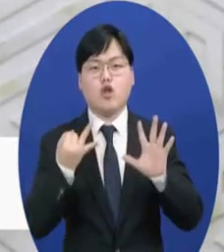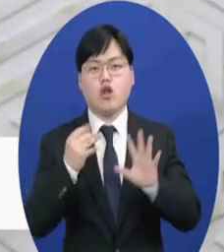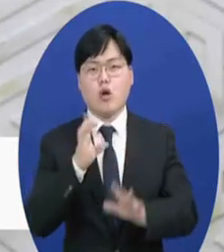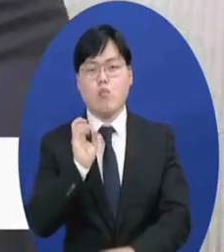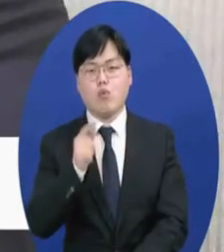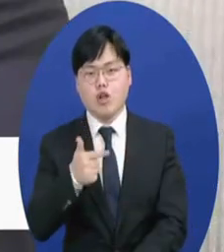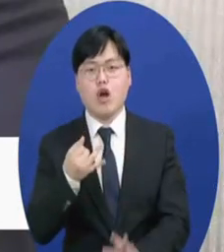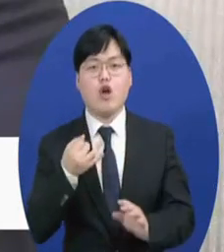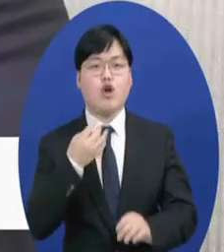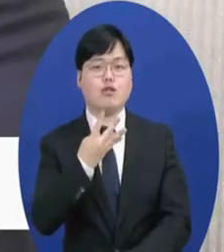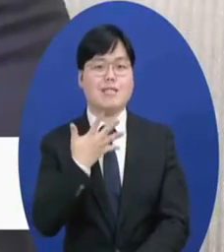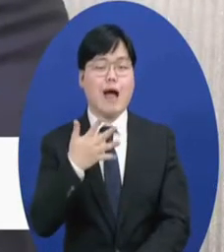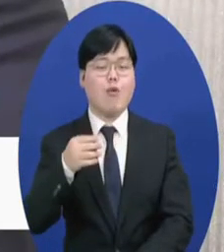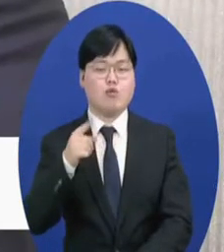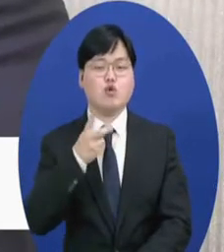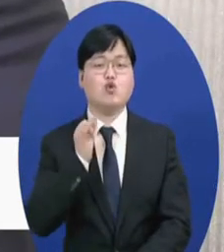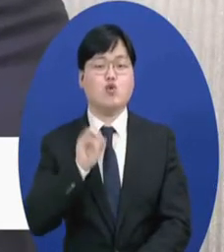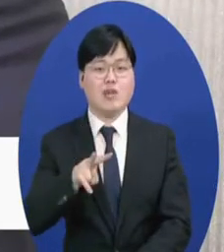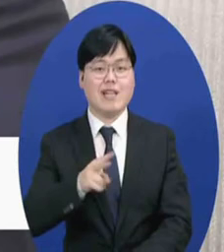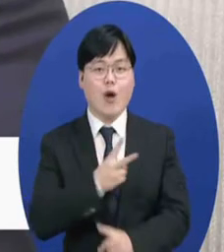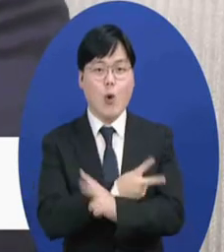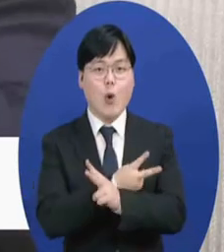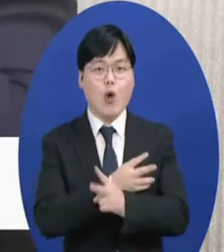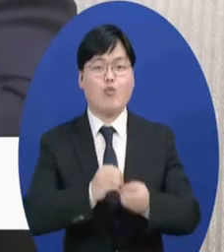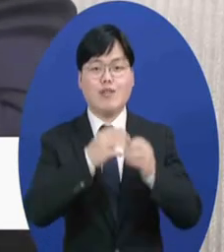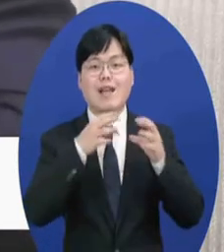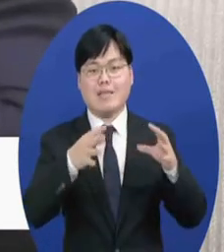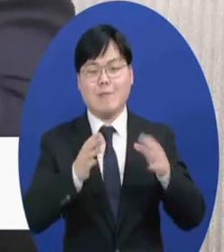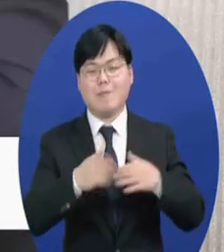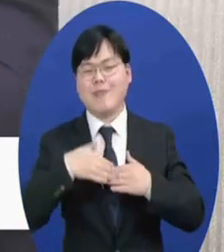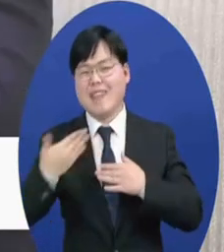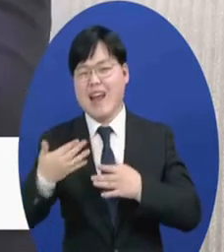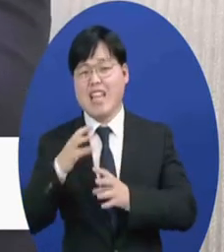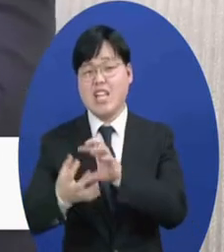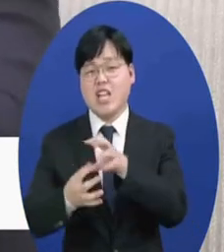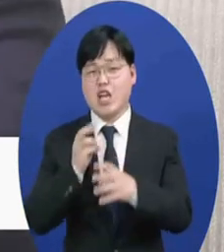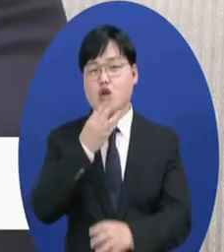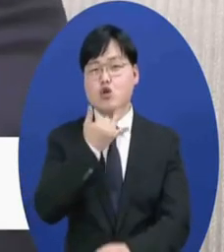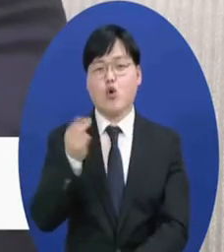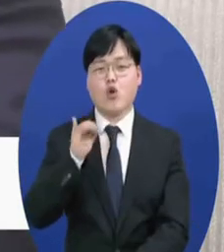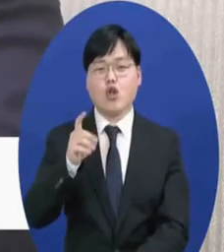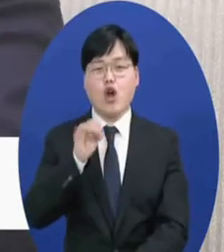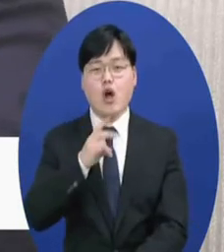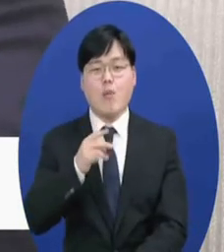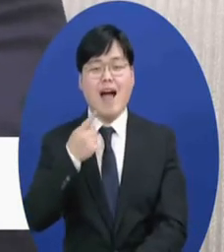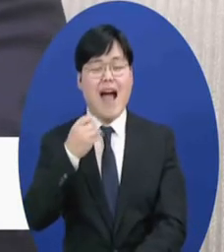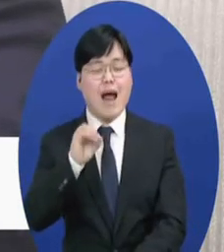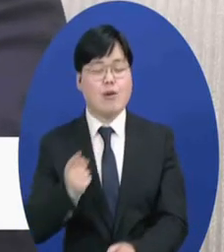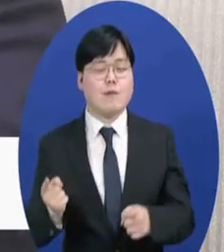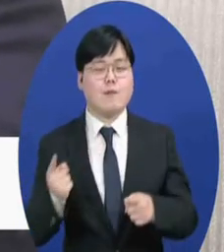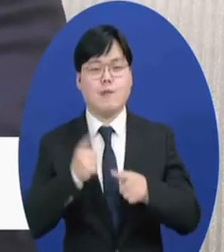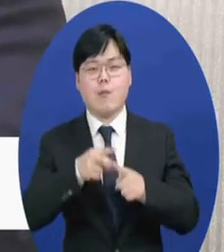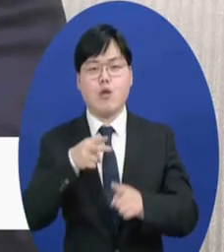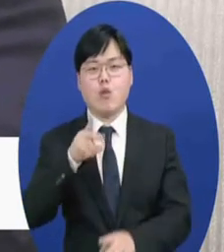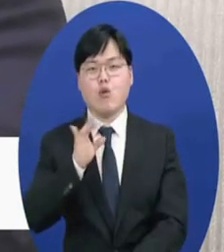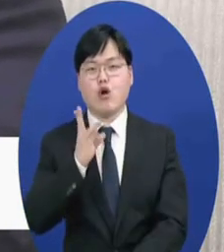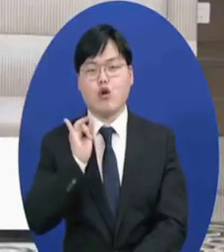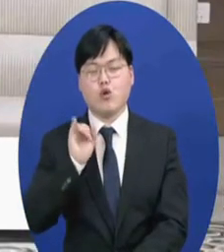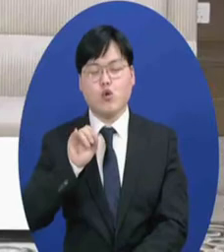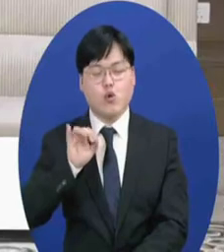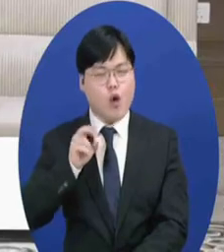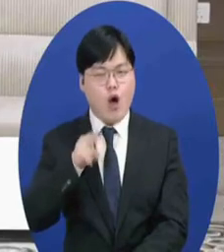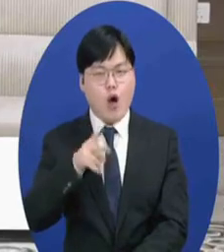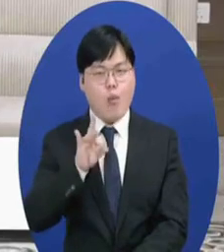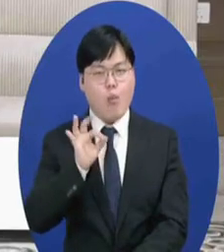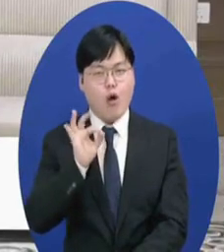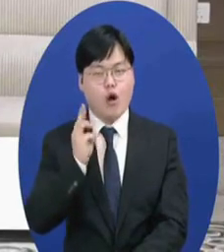бүлэг 45 зүйлтэй хуулийн төслийг боловсруулжээ. За дараагийнх нь Дэлхийн шуудан холбооны дүрмийн 10 дугаар нэмэлт протоколыг соёрхон батлах тухай